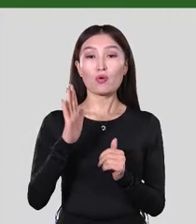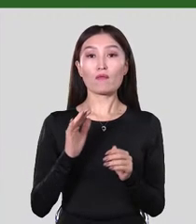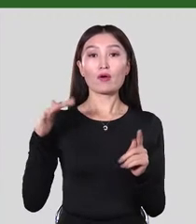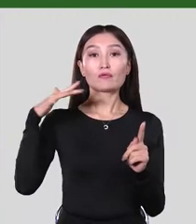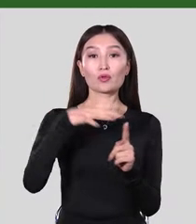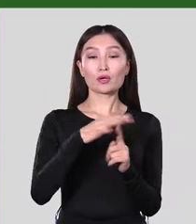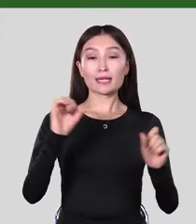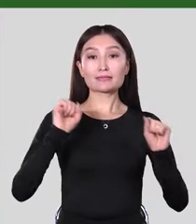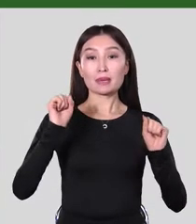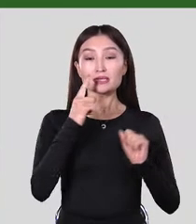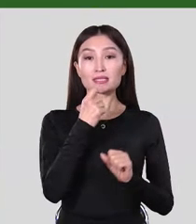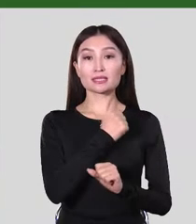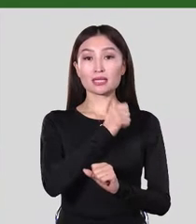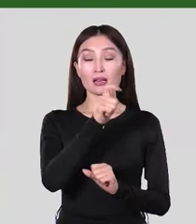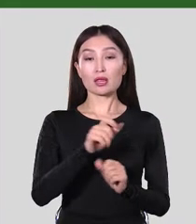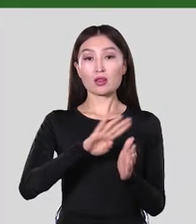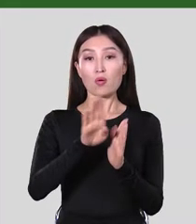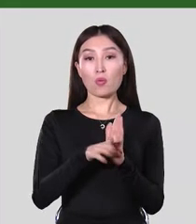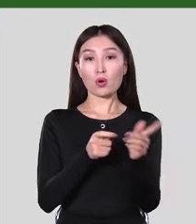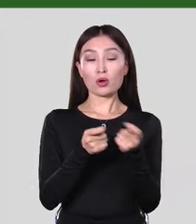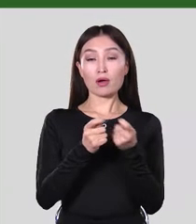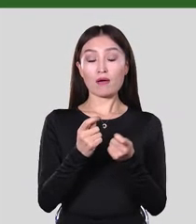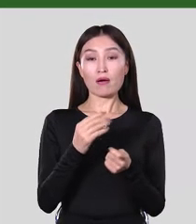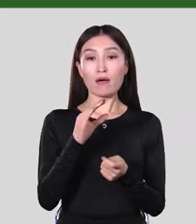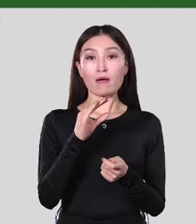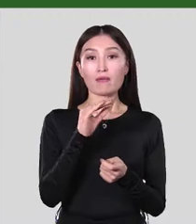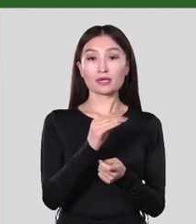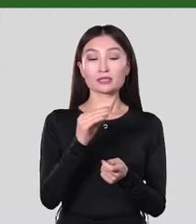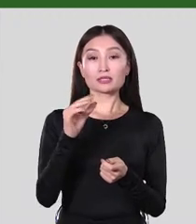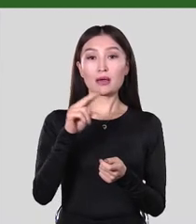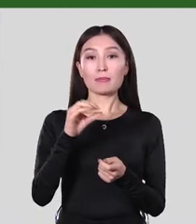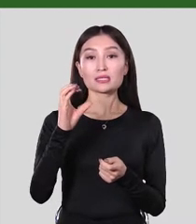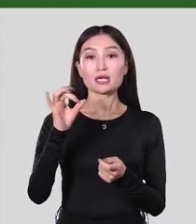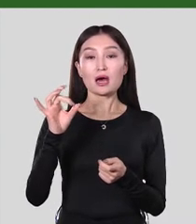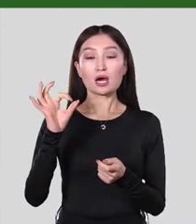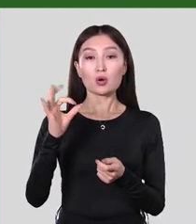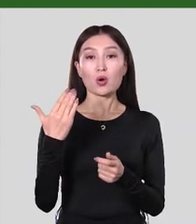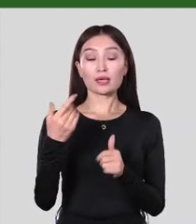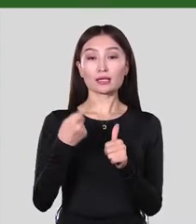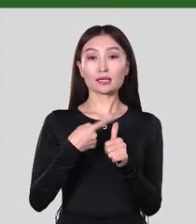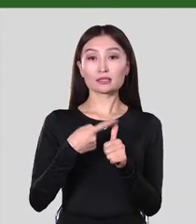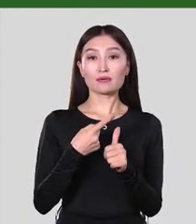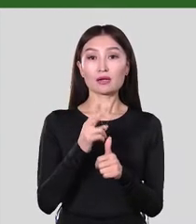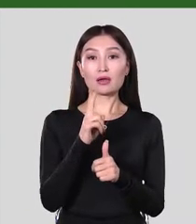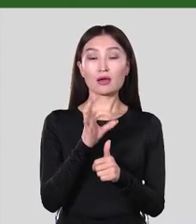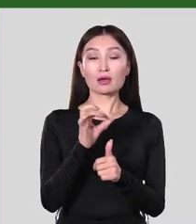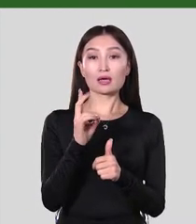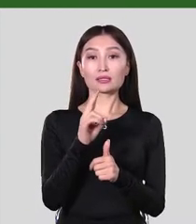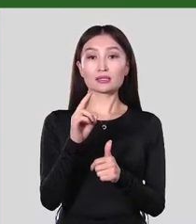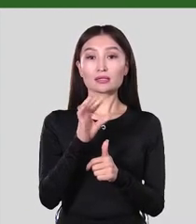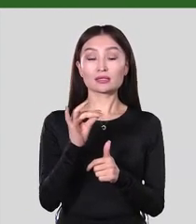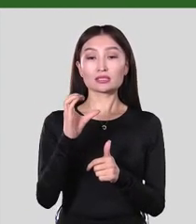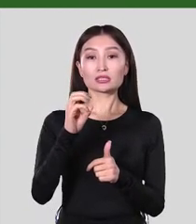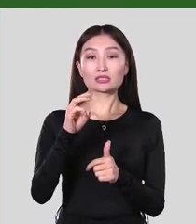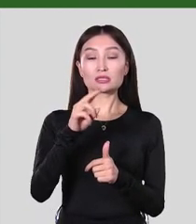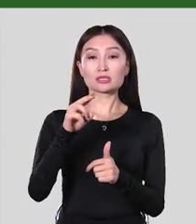вторглись испанские солдаты под командованием Франциско Писаро. Их называли конкистадорами,